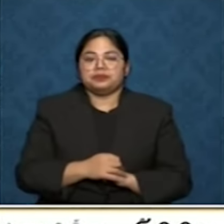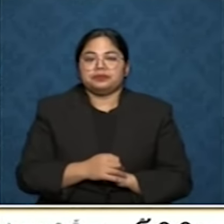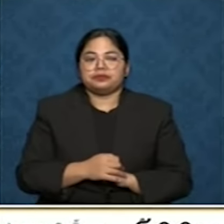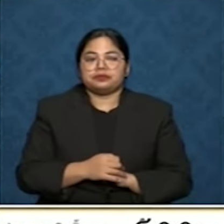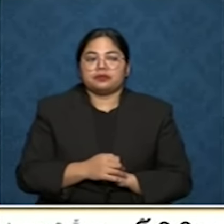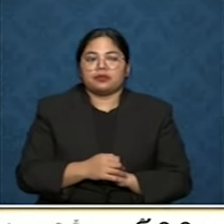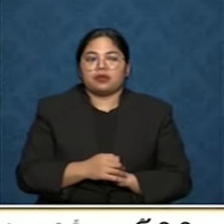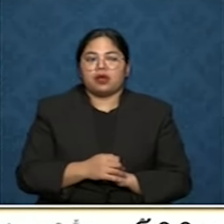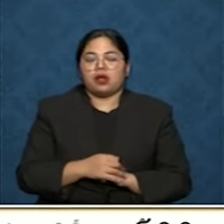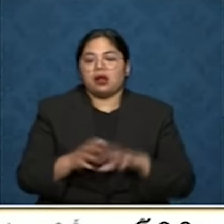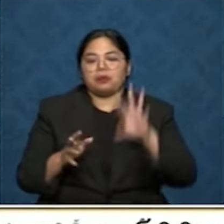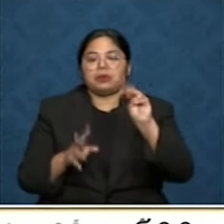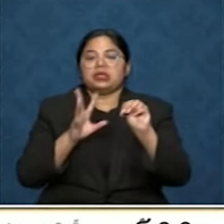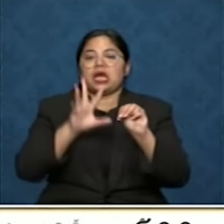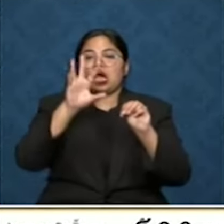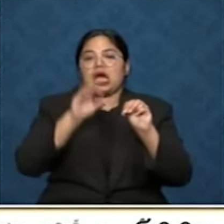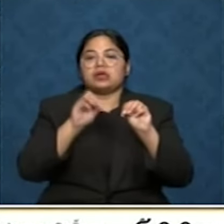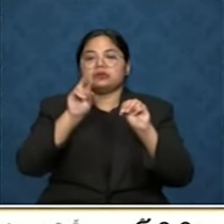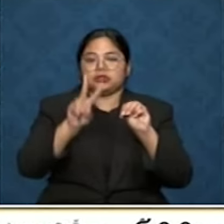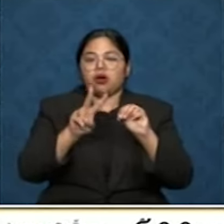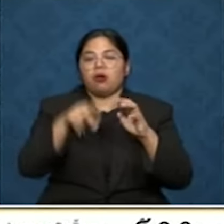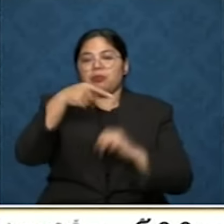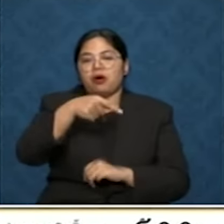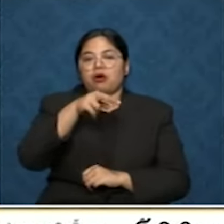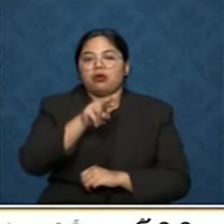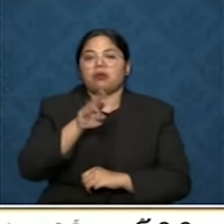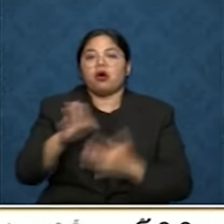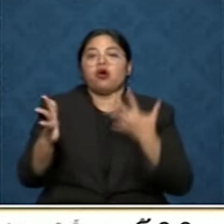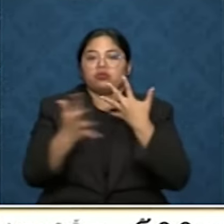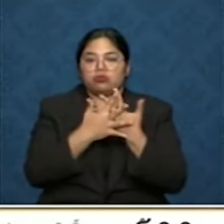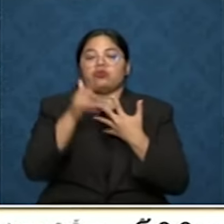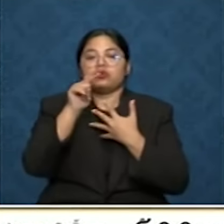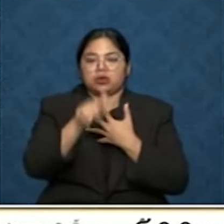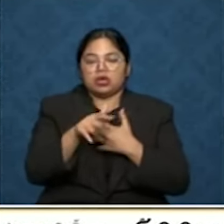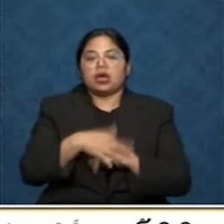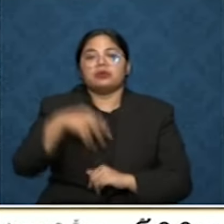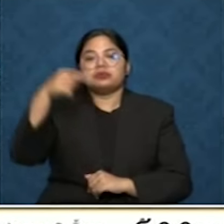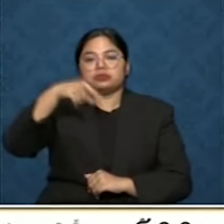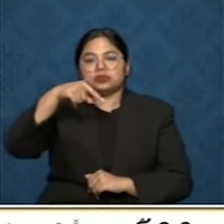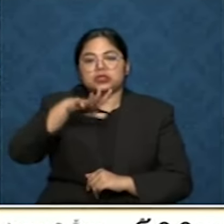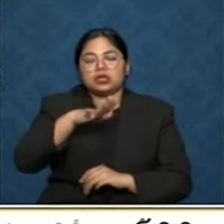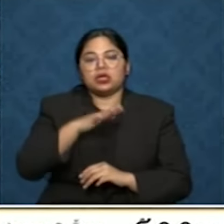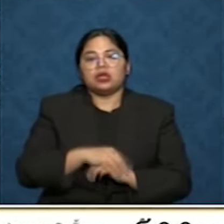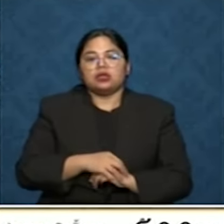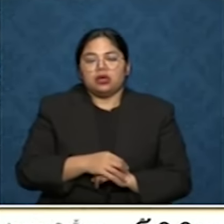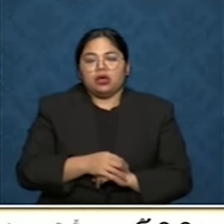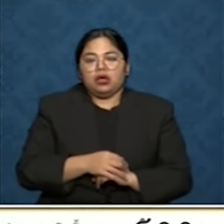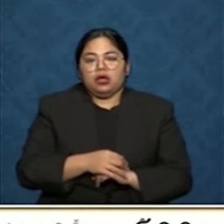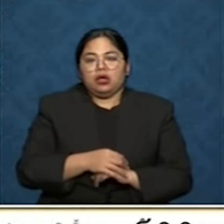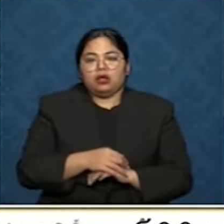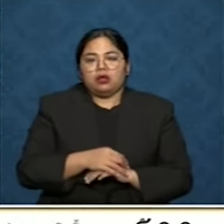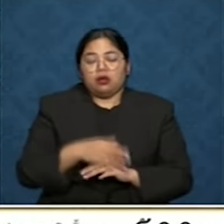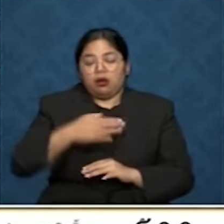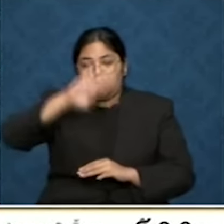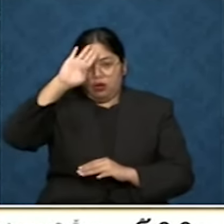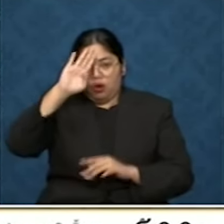แล้วตามมาตรา 52พรบราชทักรณีทำความชอบแับราชการเป็นพิเศษเกิดก่อนต้องขังได้ใช่